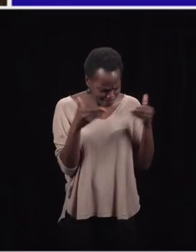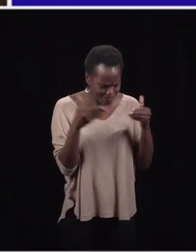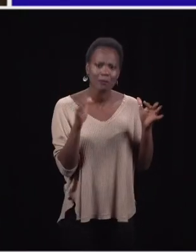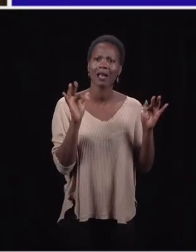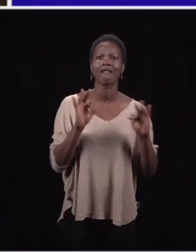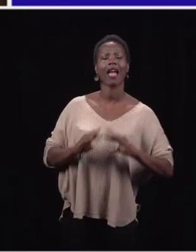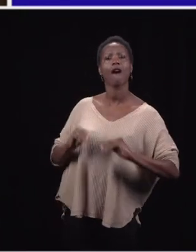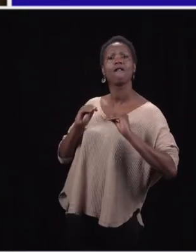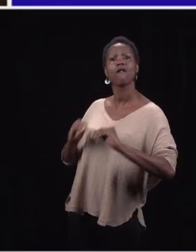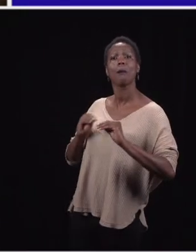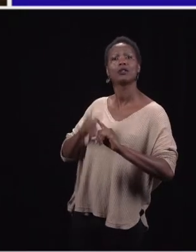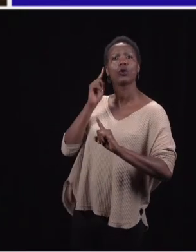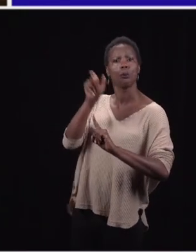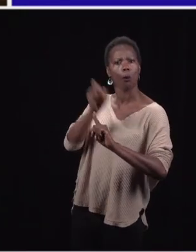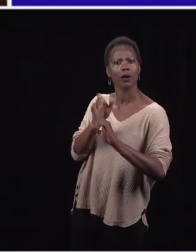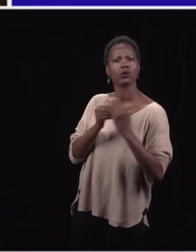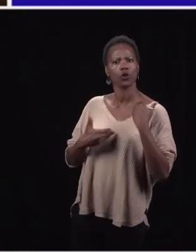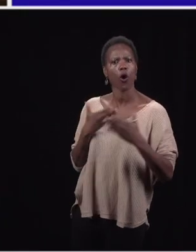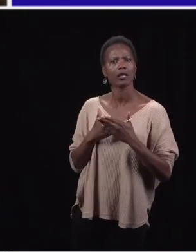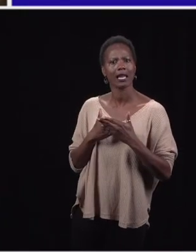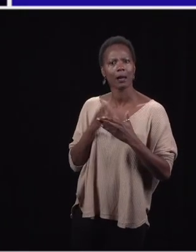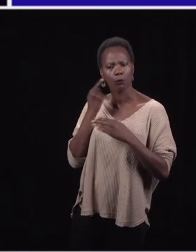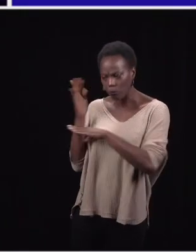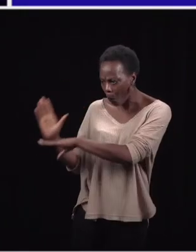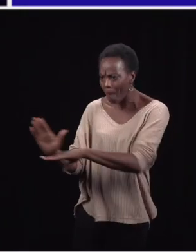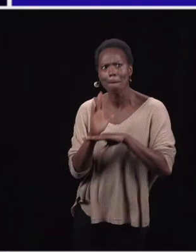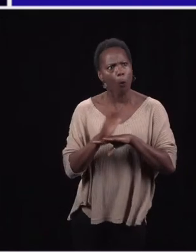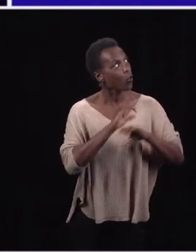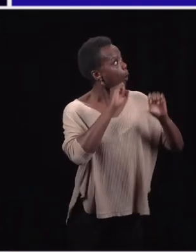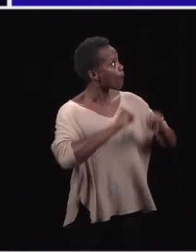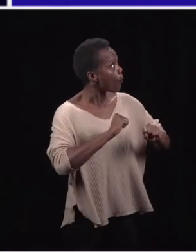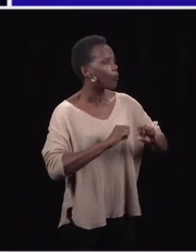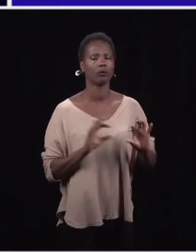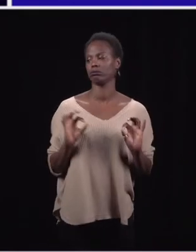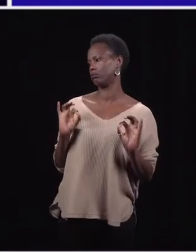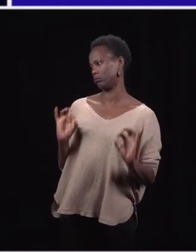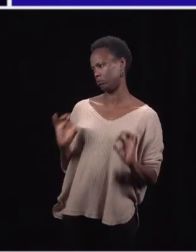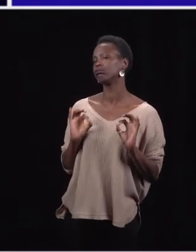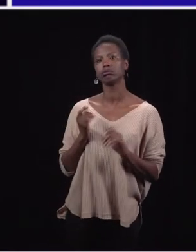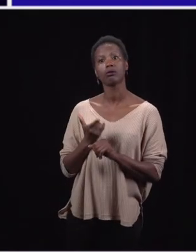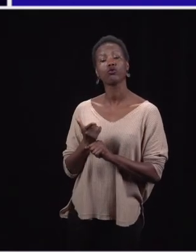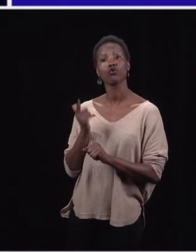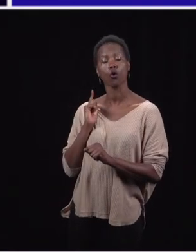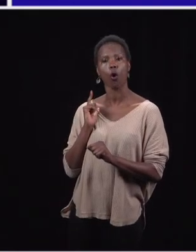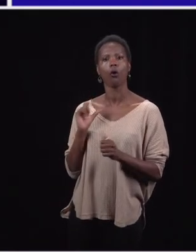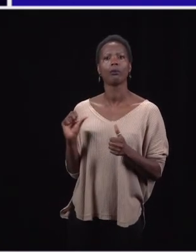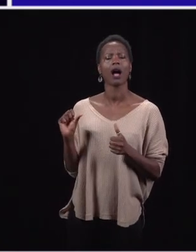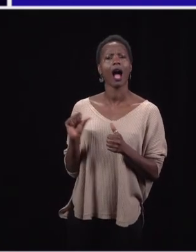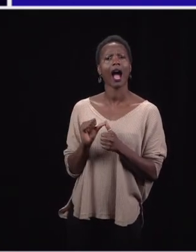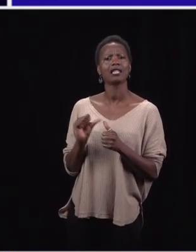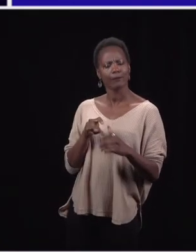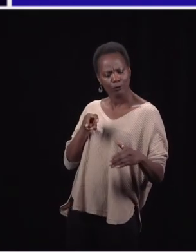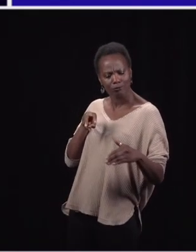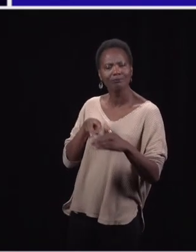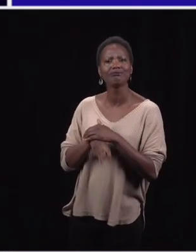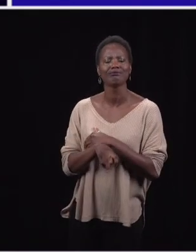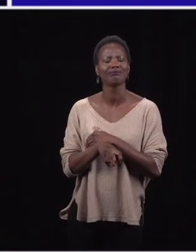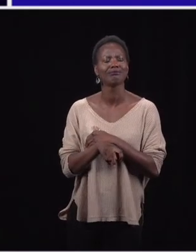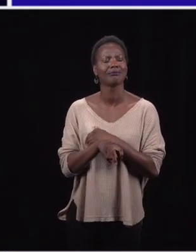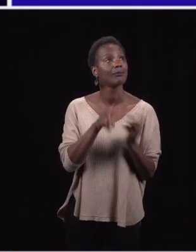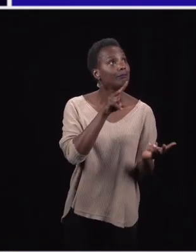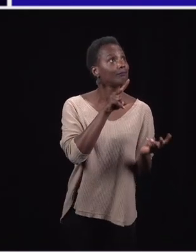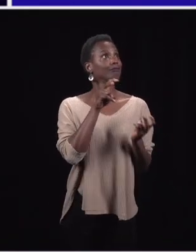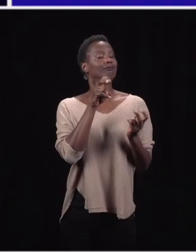de handicap ça leur montre le champ des possibles tout à fait il y a 2 ans là j'ai fini par rencontrer des clics